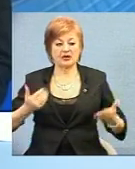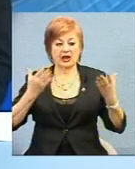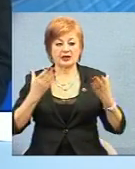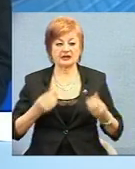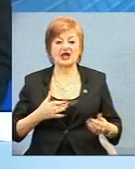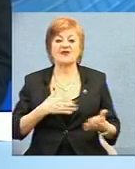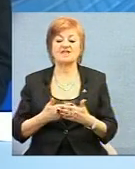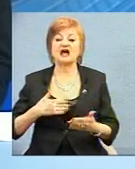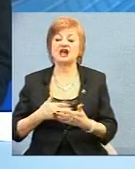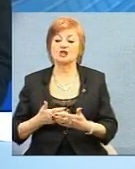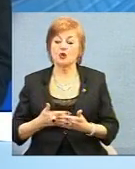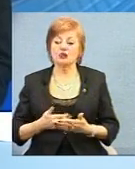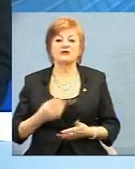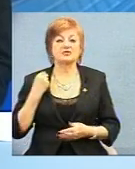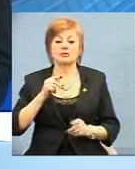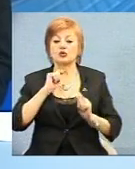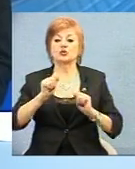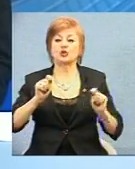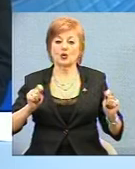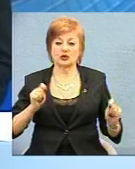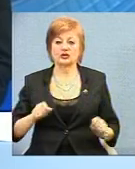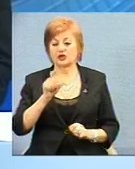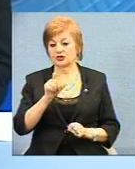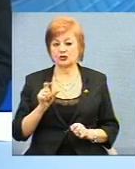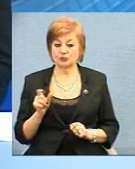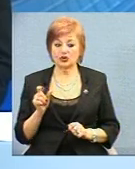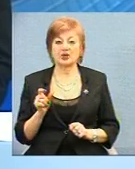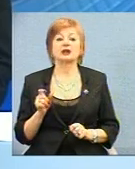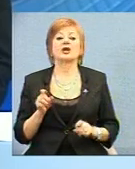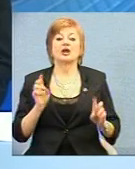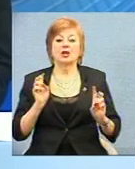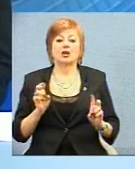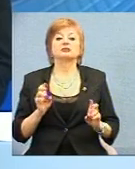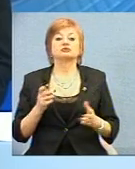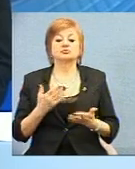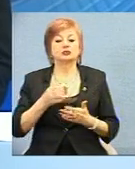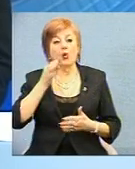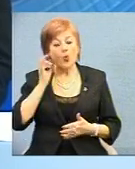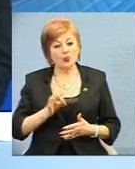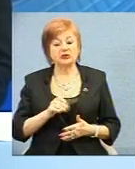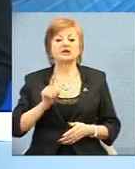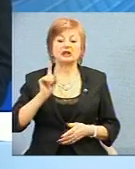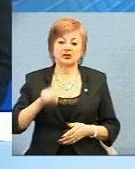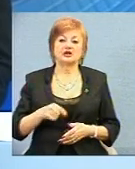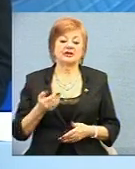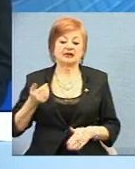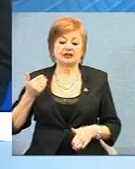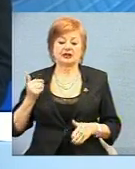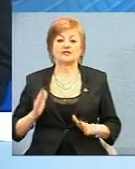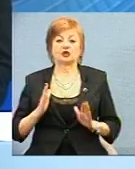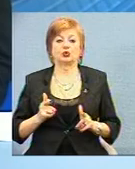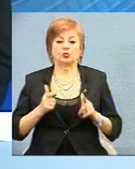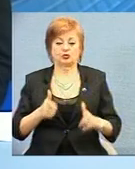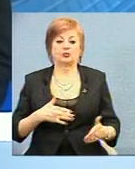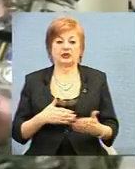дня волонтерів у Запоріжжі нагородили янголів тилу. Серед них як досвідчені, так і ті, хто нещодавно долучився до благодійної